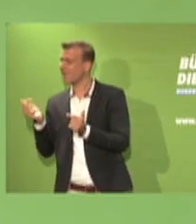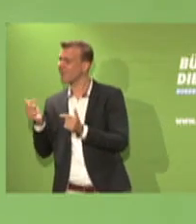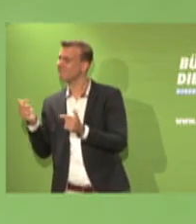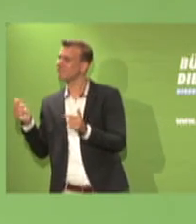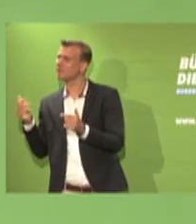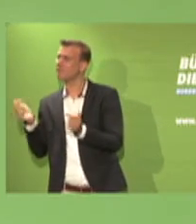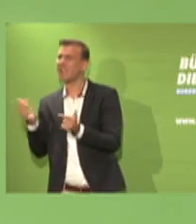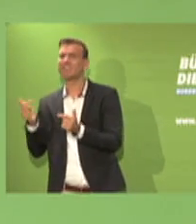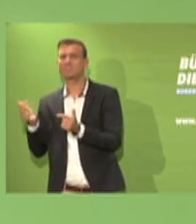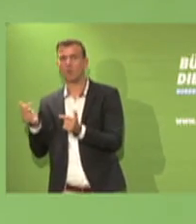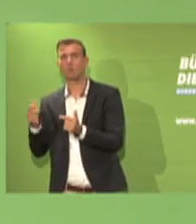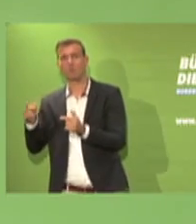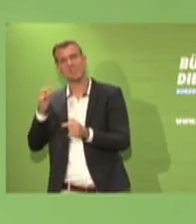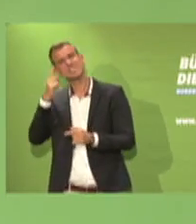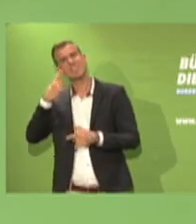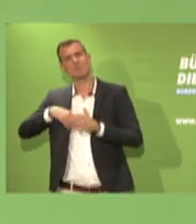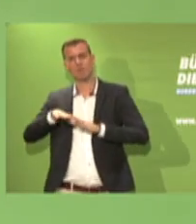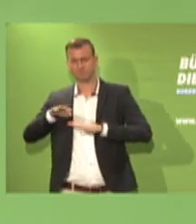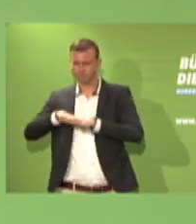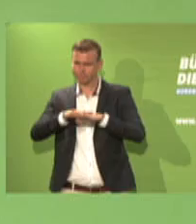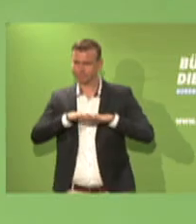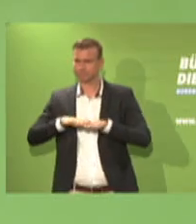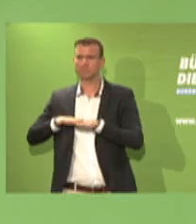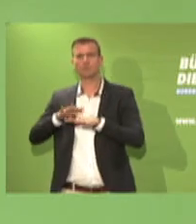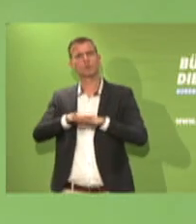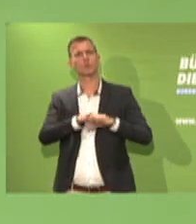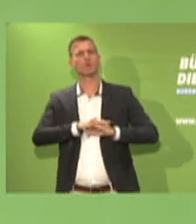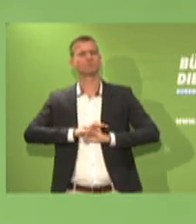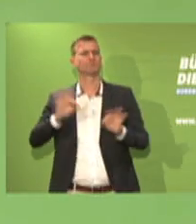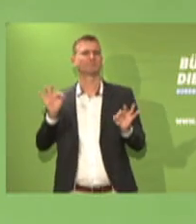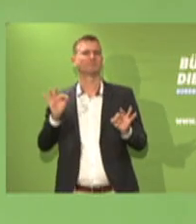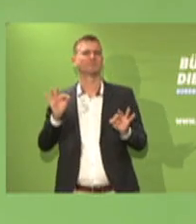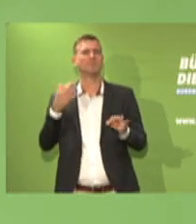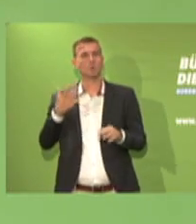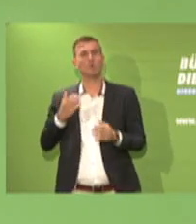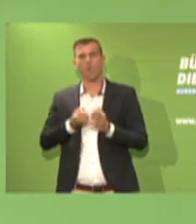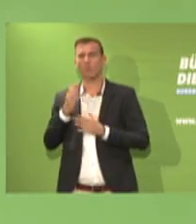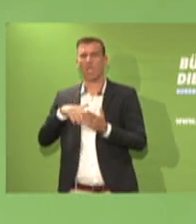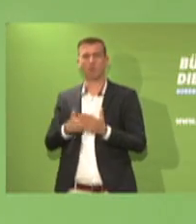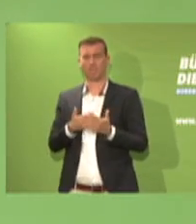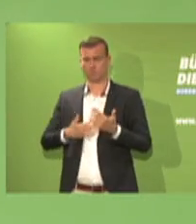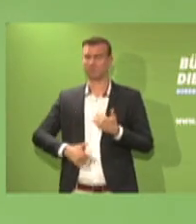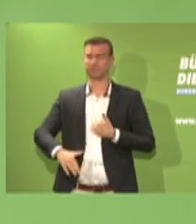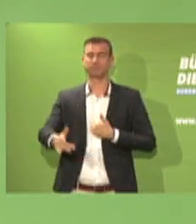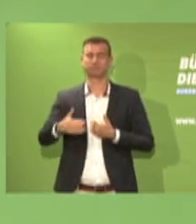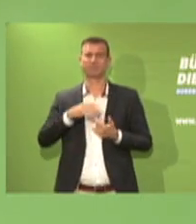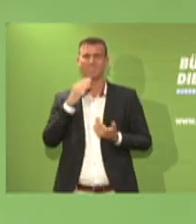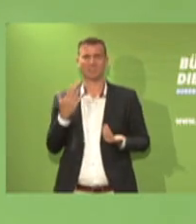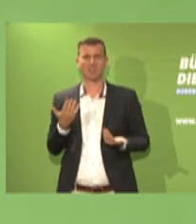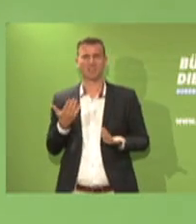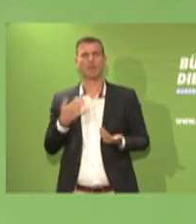dann eine sinnvolle, vernetzte Struktur ergeben. Das sind neue Aufgaben, die sich stellen werden. Da brauchen wir auch sowas